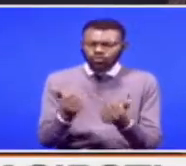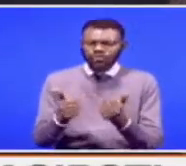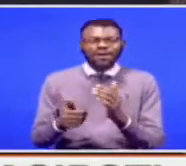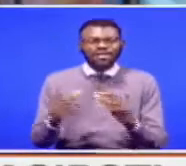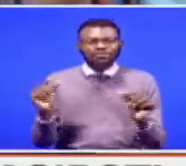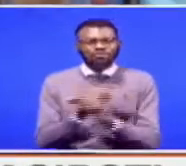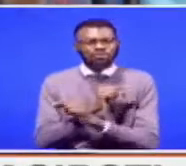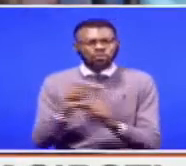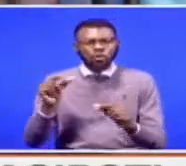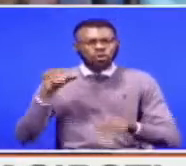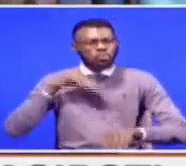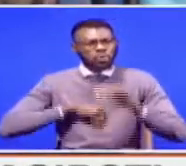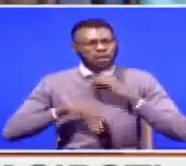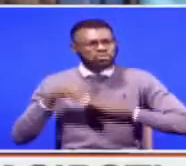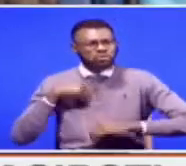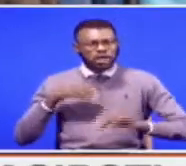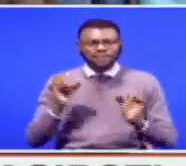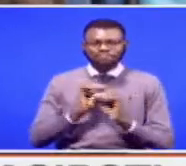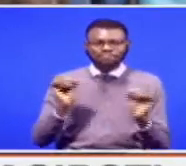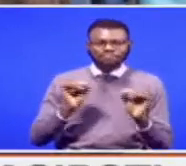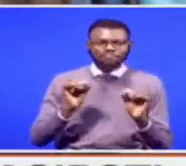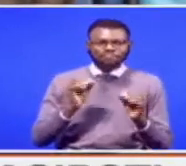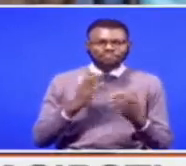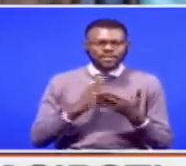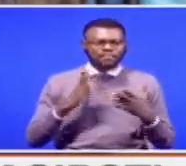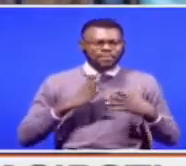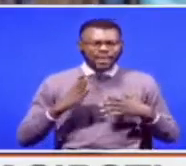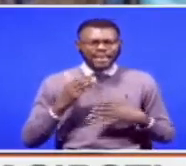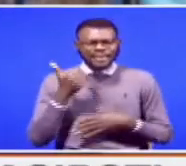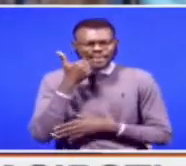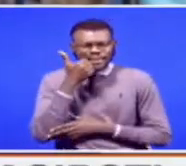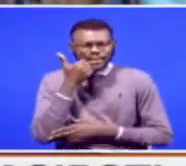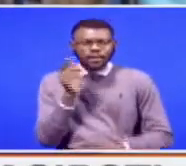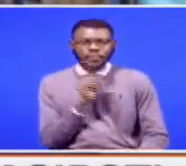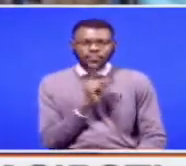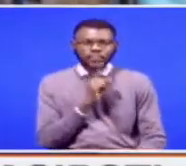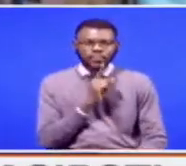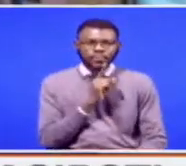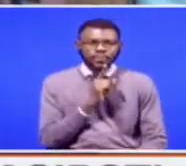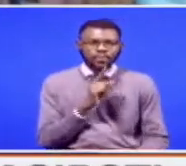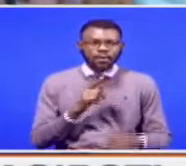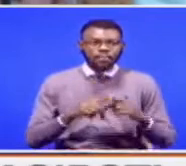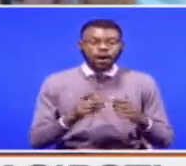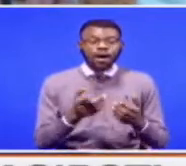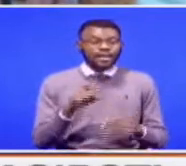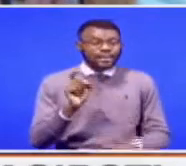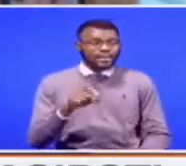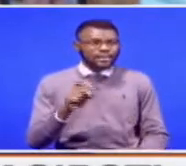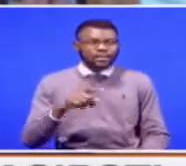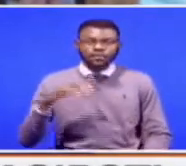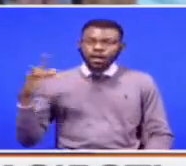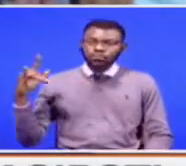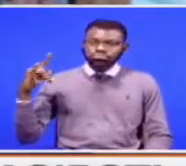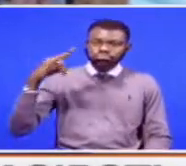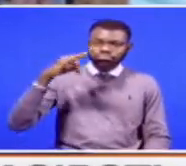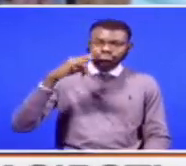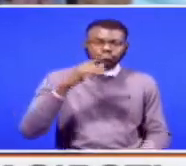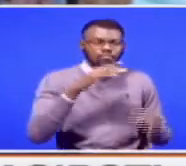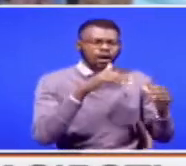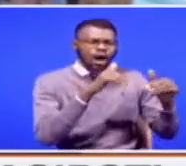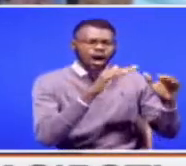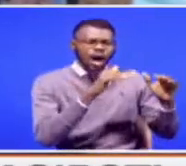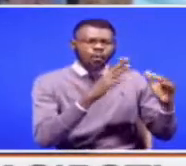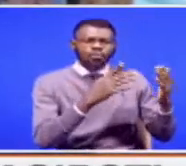ufisadi. Kuna wale ambao ni wagonjwa ambao wanahitajika kwenda hospitali nje ya nchi